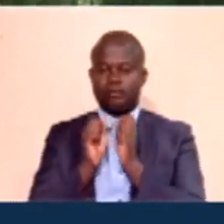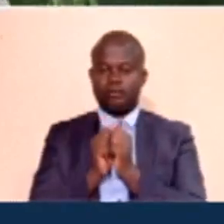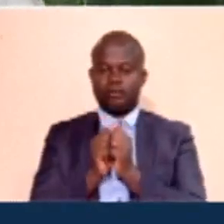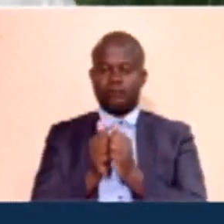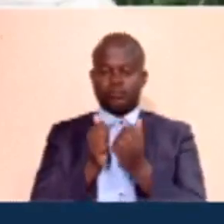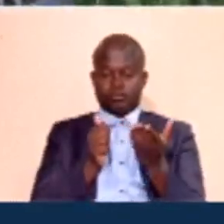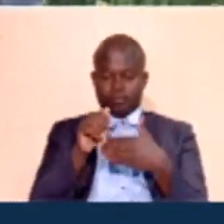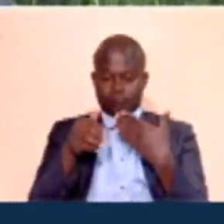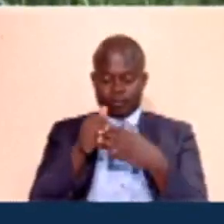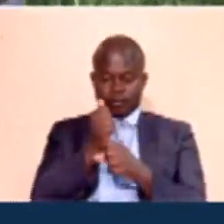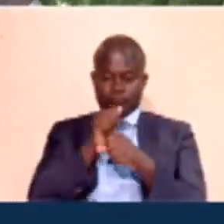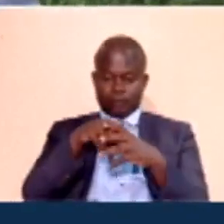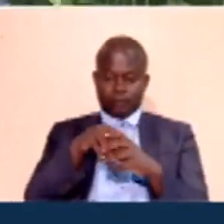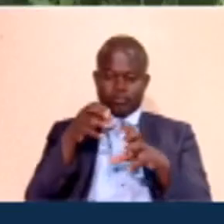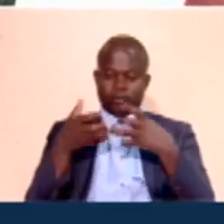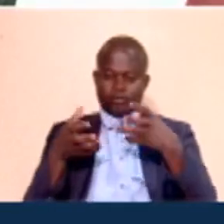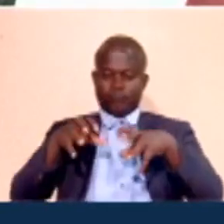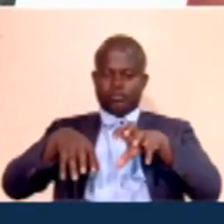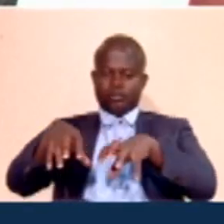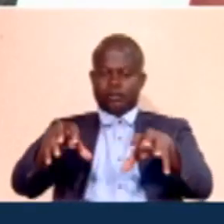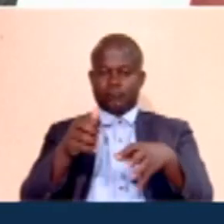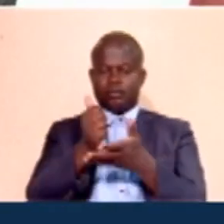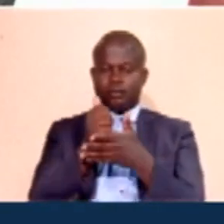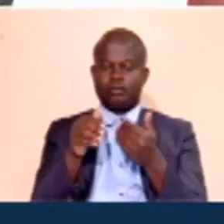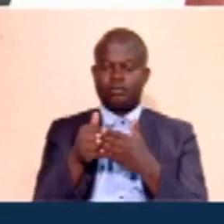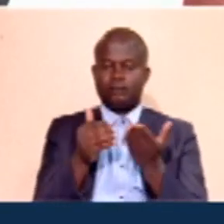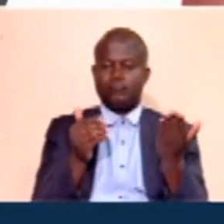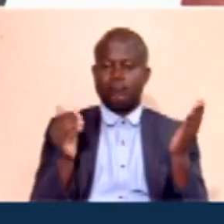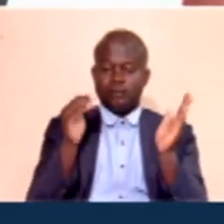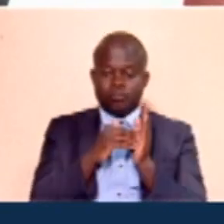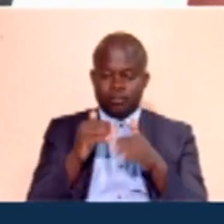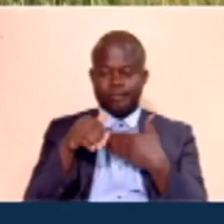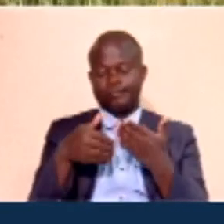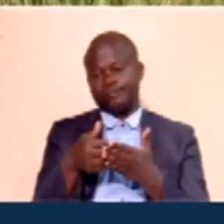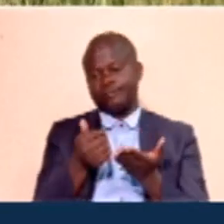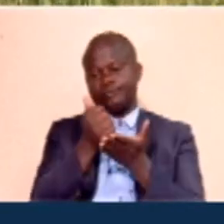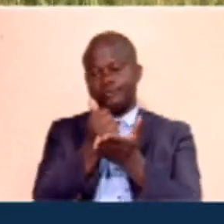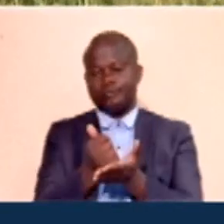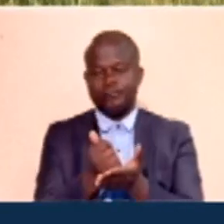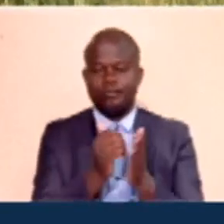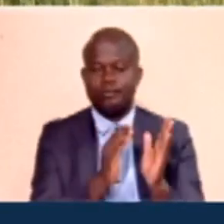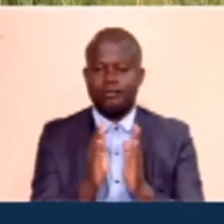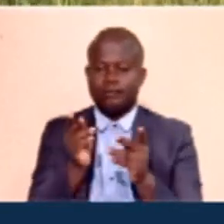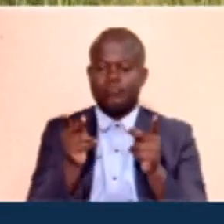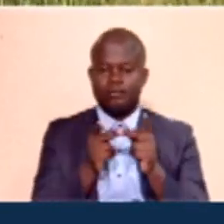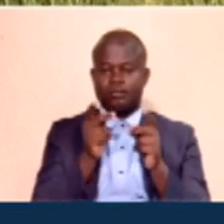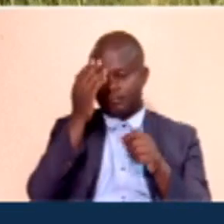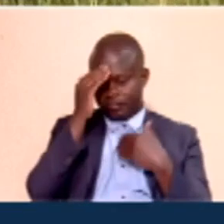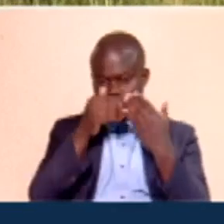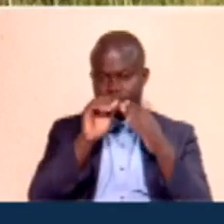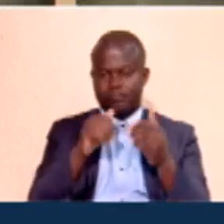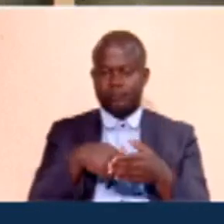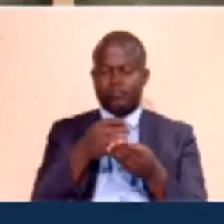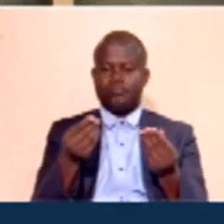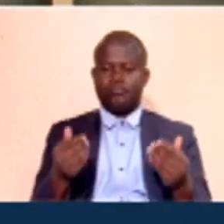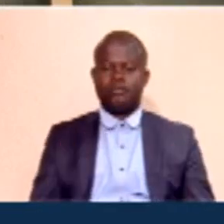ngo ibi byatsi bisigaye bikorwa nk'amakara ngo ni igisubizo cyo kubona ibicanwa muri aka karere, ndetse kandi bikaba binabafasha kuba batunganya inzuri kuko bino byatsi